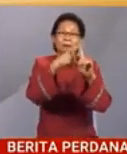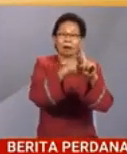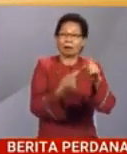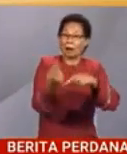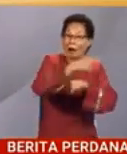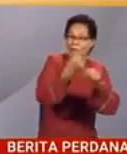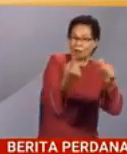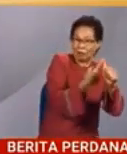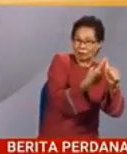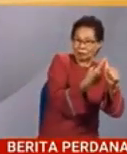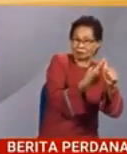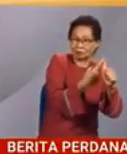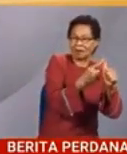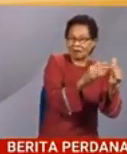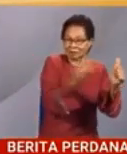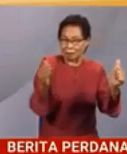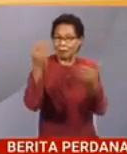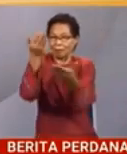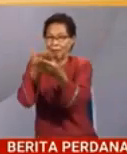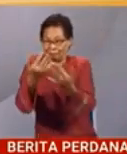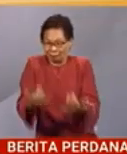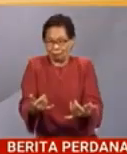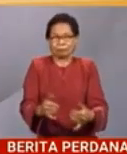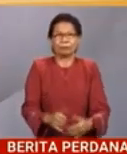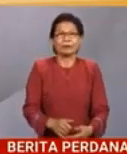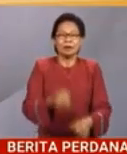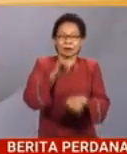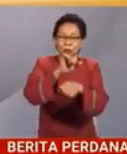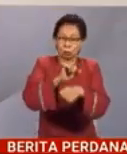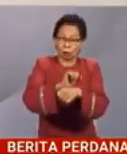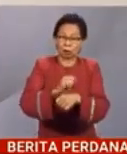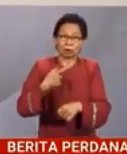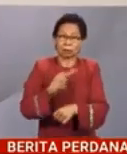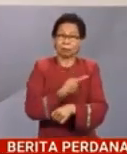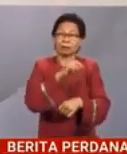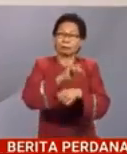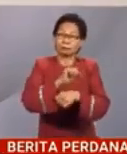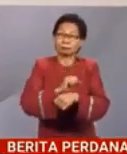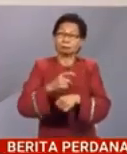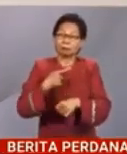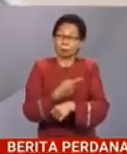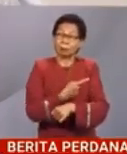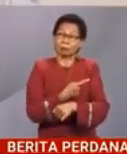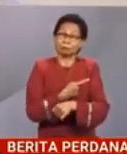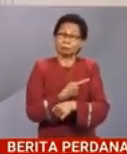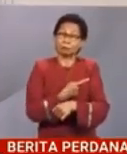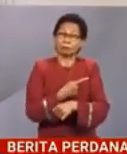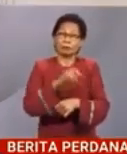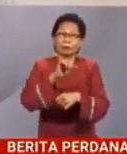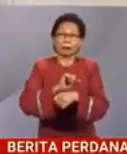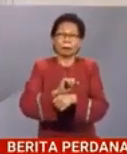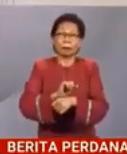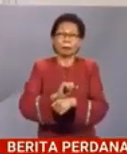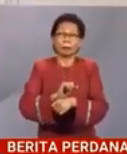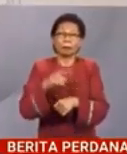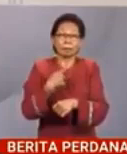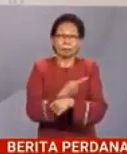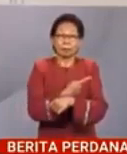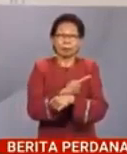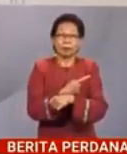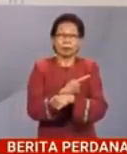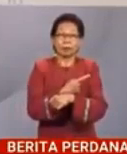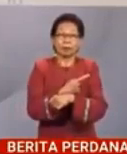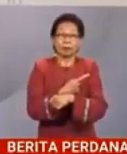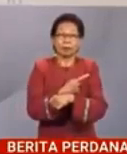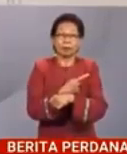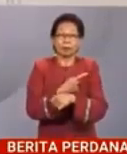lagi. Okey, jadi tugas kami cuma untuk memastikan tahap motivasi